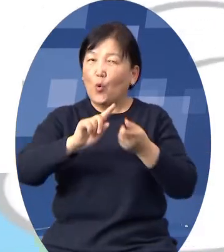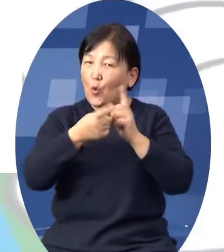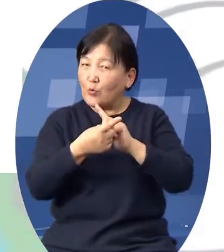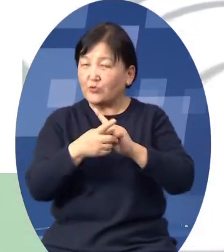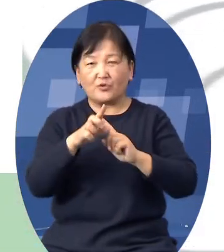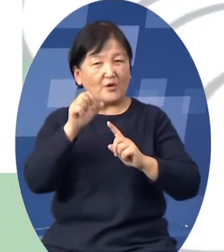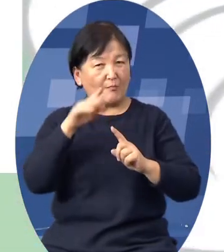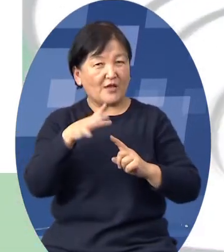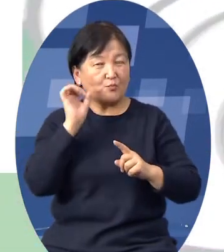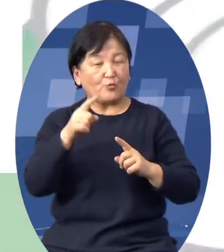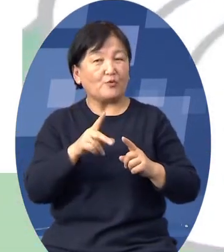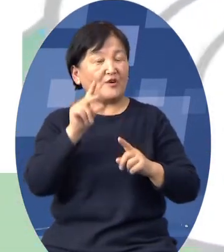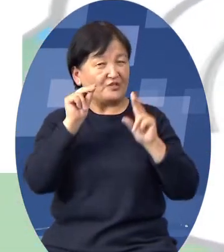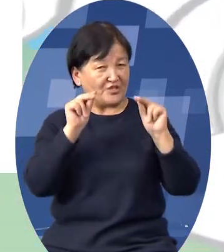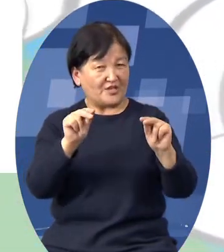бөх чанараараа,